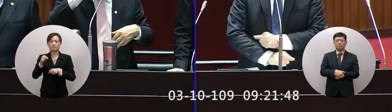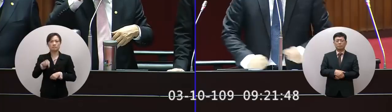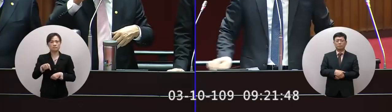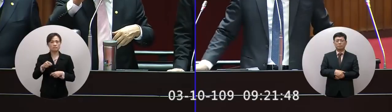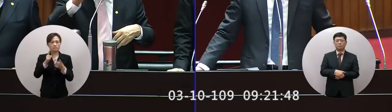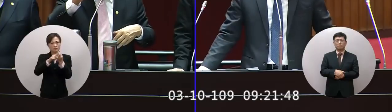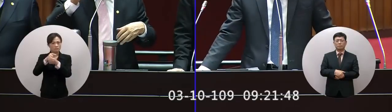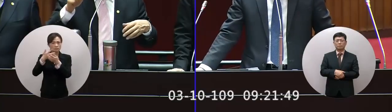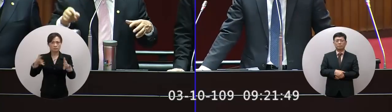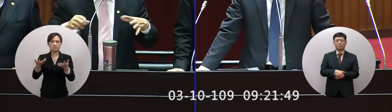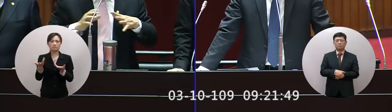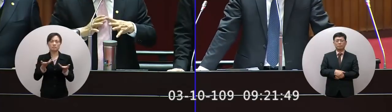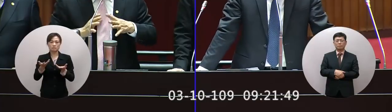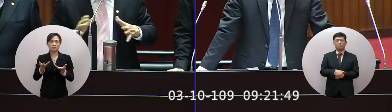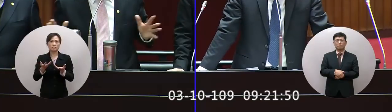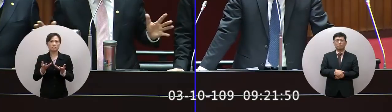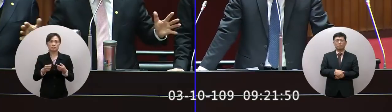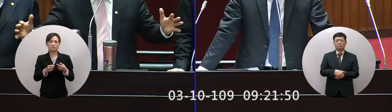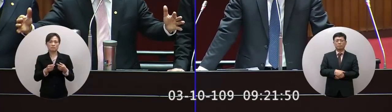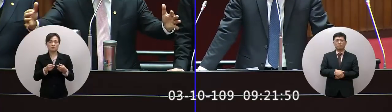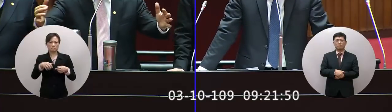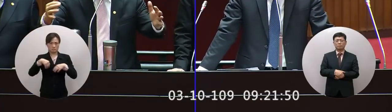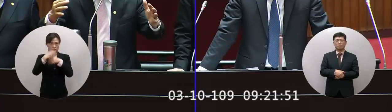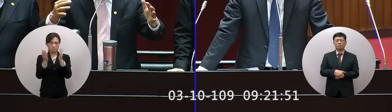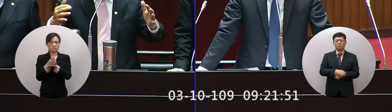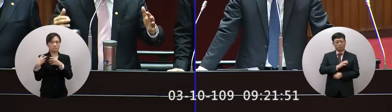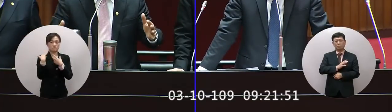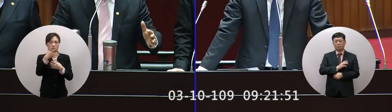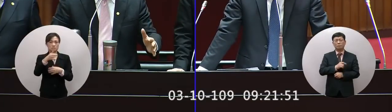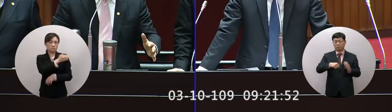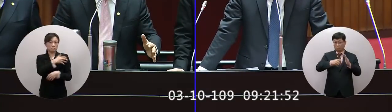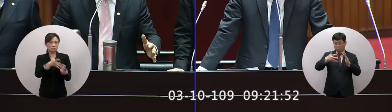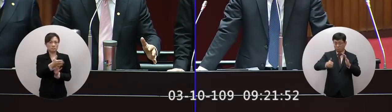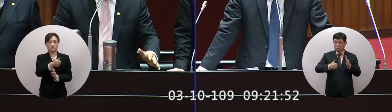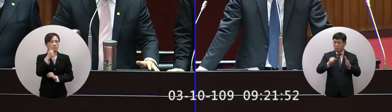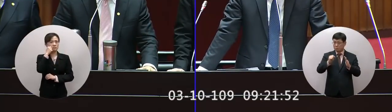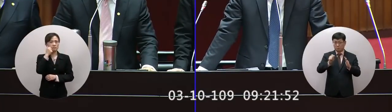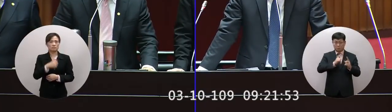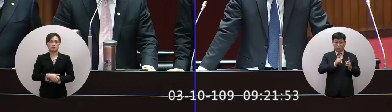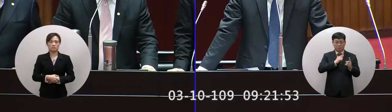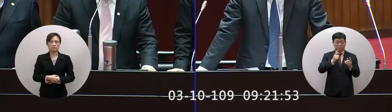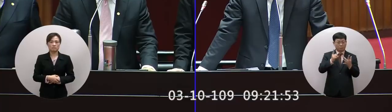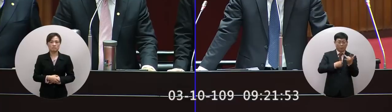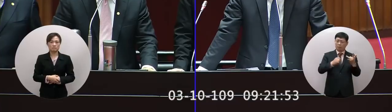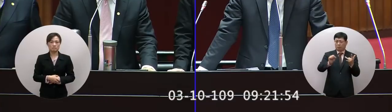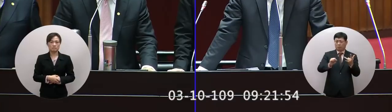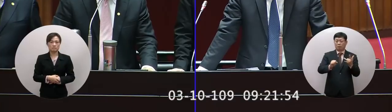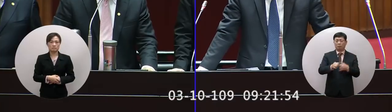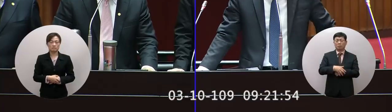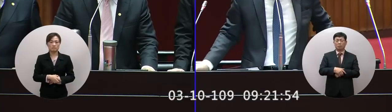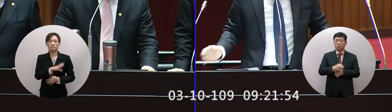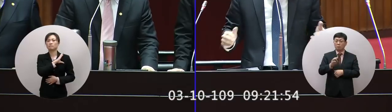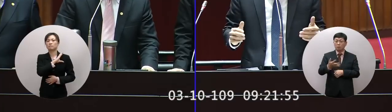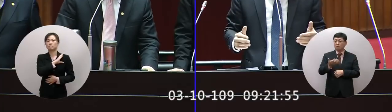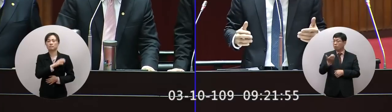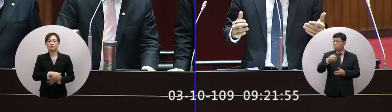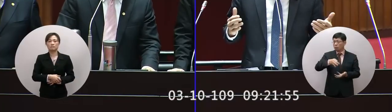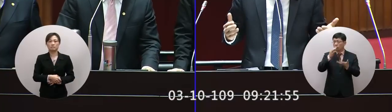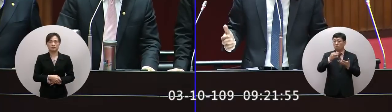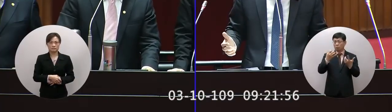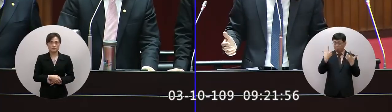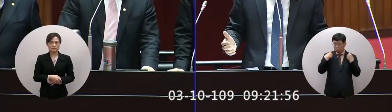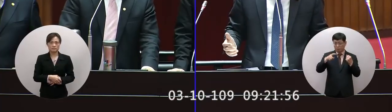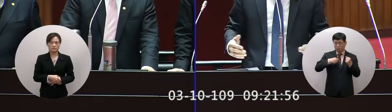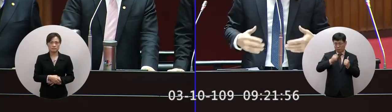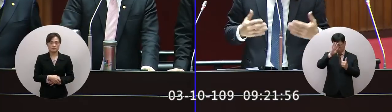是指挥官一个人啊，这样子我们也要集合。 所以院长你不能没有你的角色， 当然了， 因为我刚才已经讲这